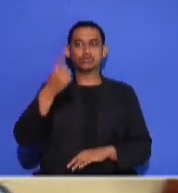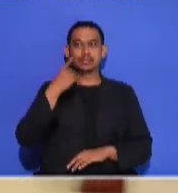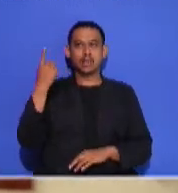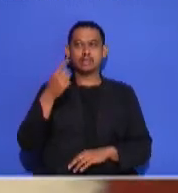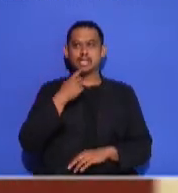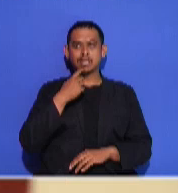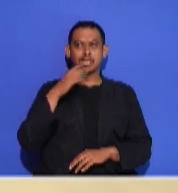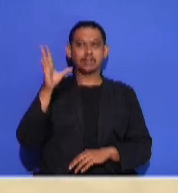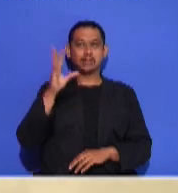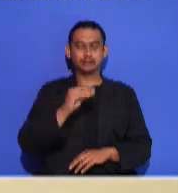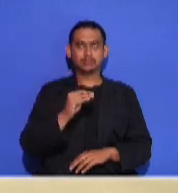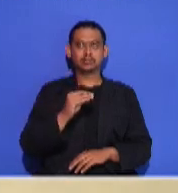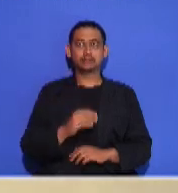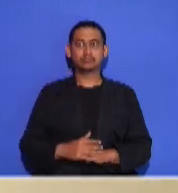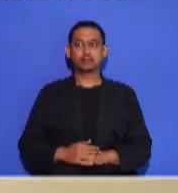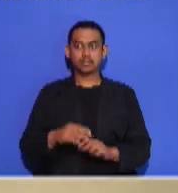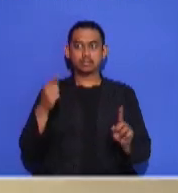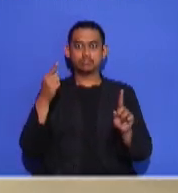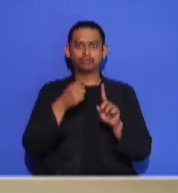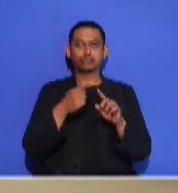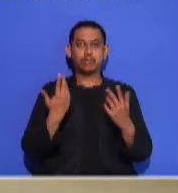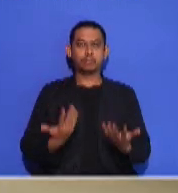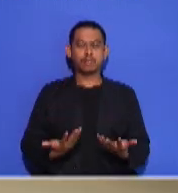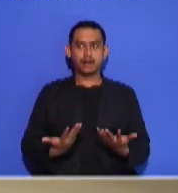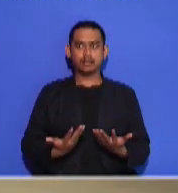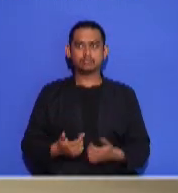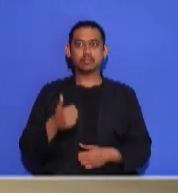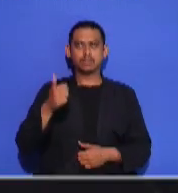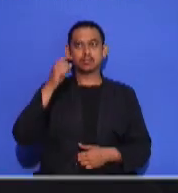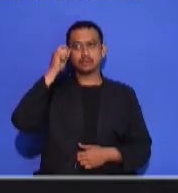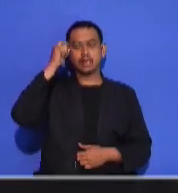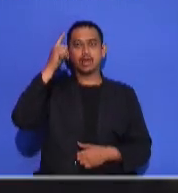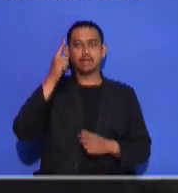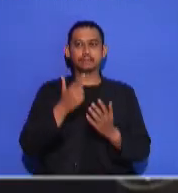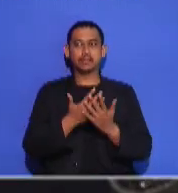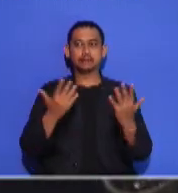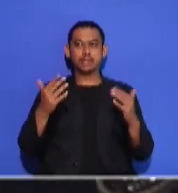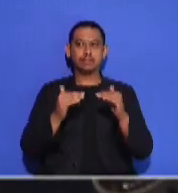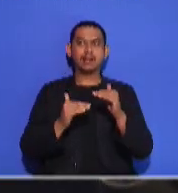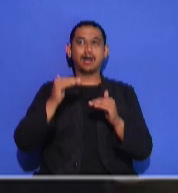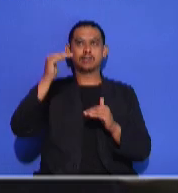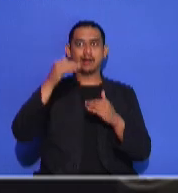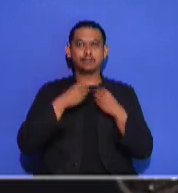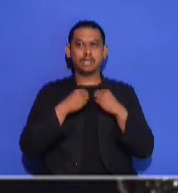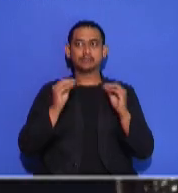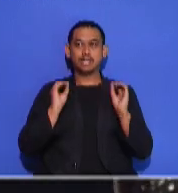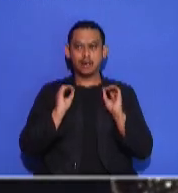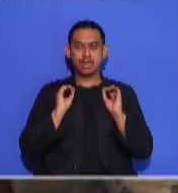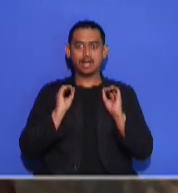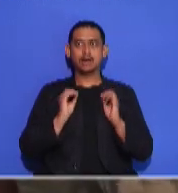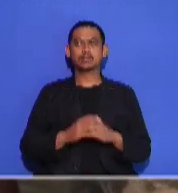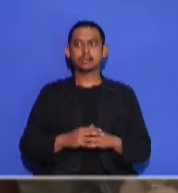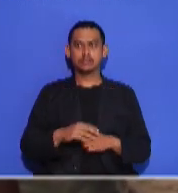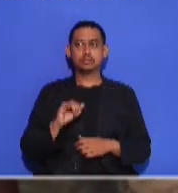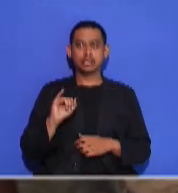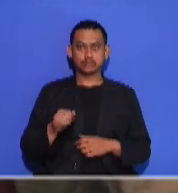Hari Kebaya Nasional. Tujuannya adalah untuk meningkatkan kesadaran masyarakat terhadap kebaya. Maka dari itu, Forum Komunikasi